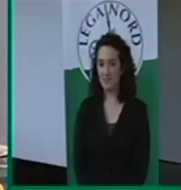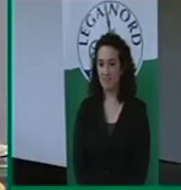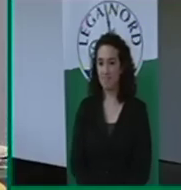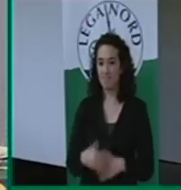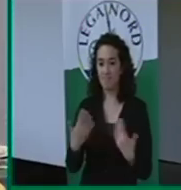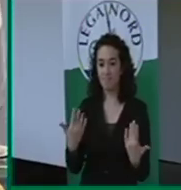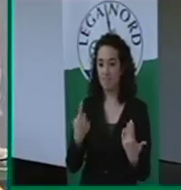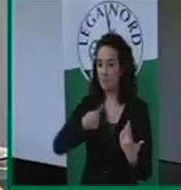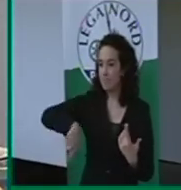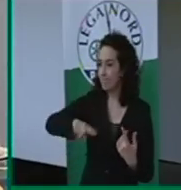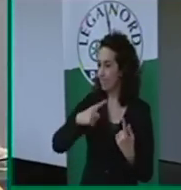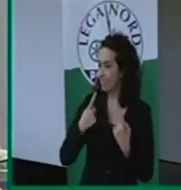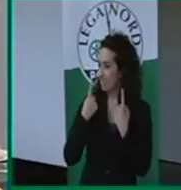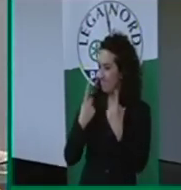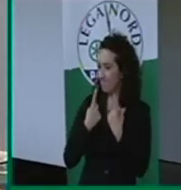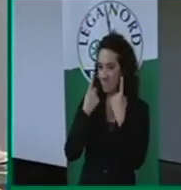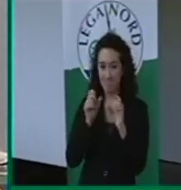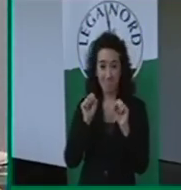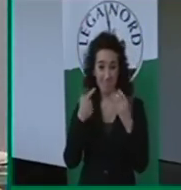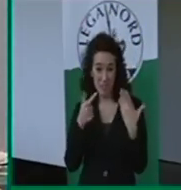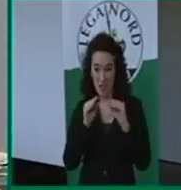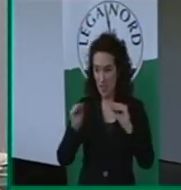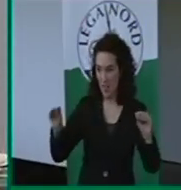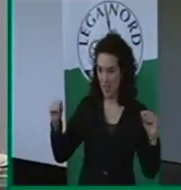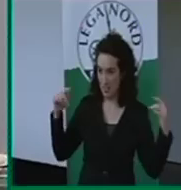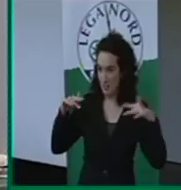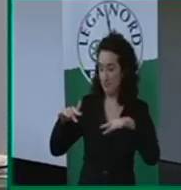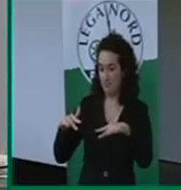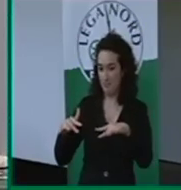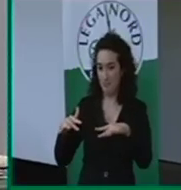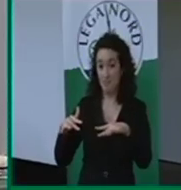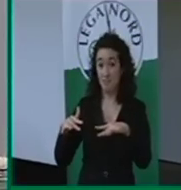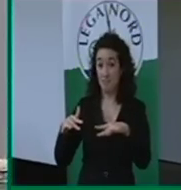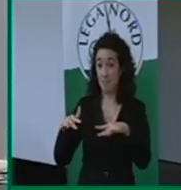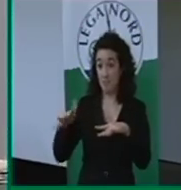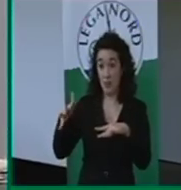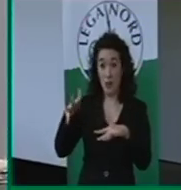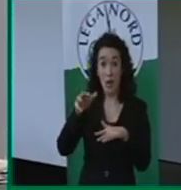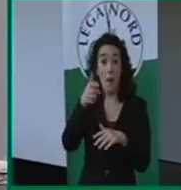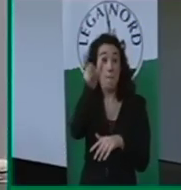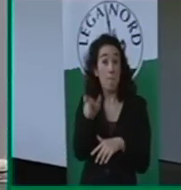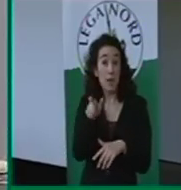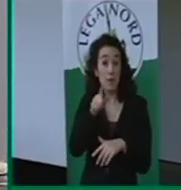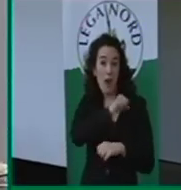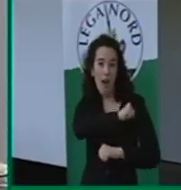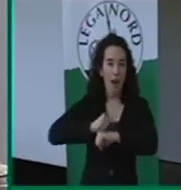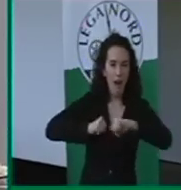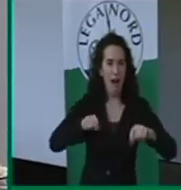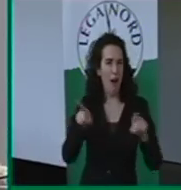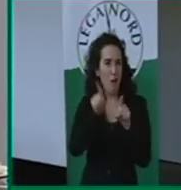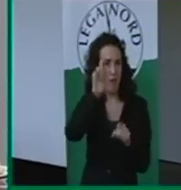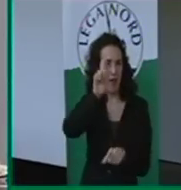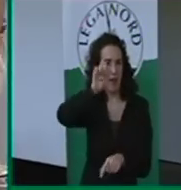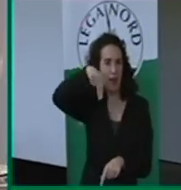nell'attesa che si riempiano quei 17 posti lì Vacanti Occhio che arriva uno tipo Renzi che sgomita si siede subito